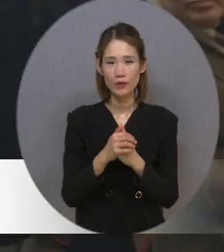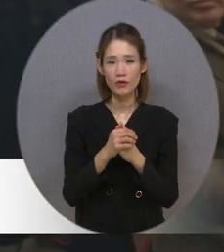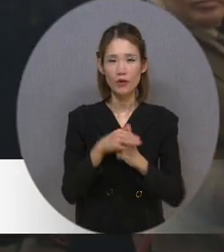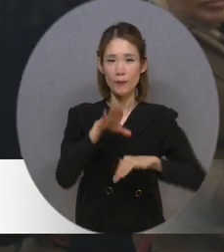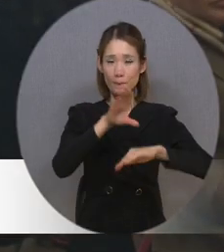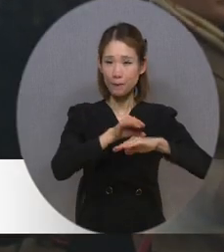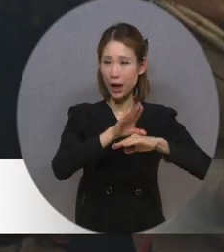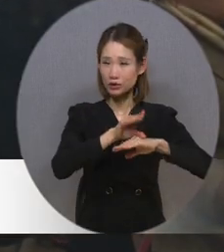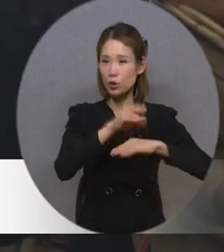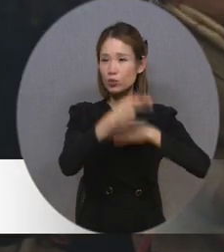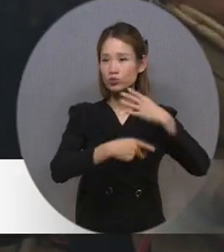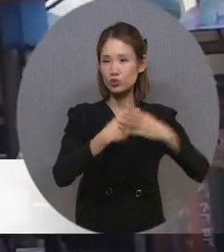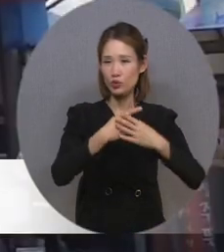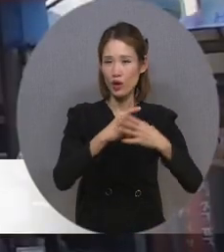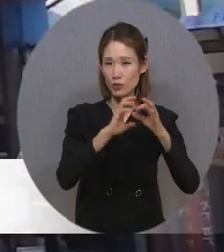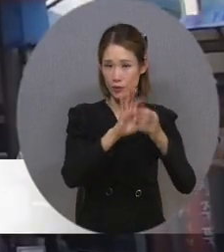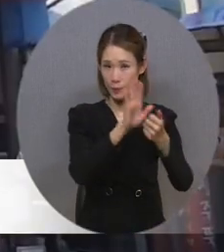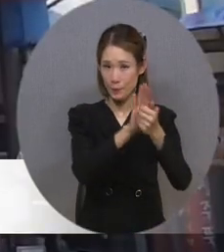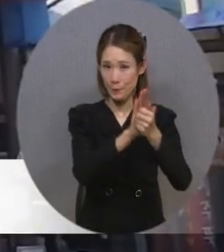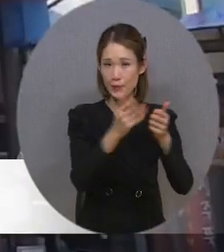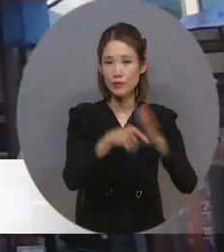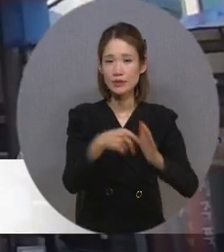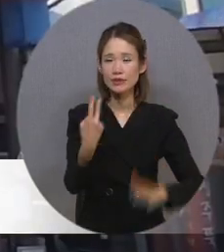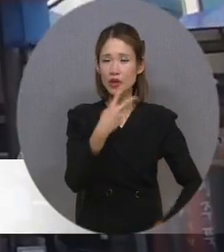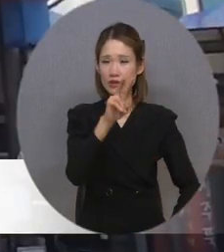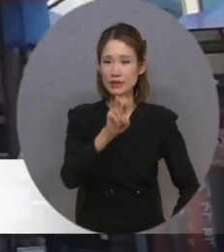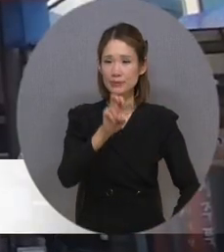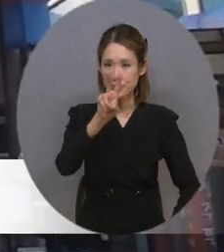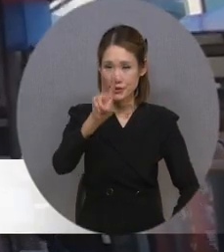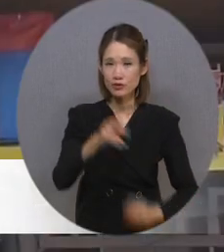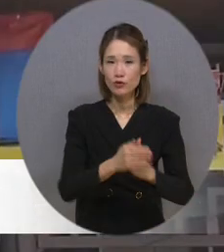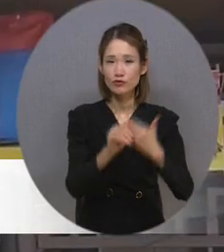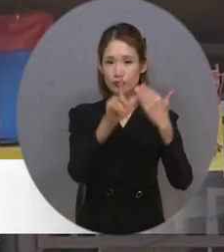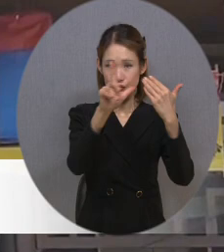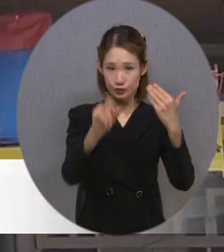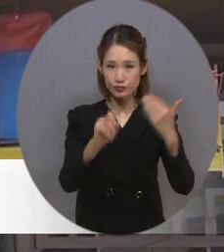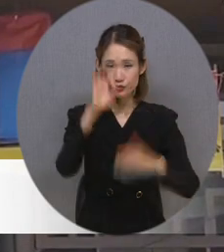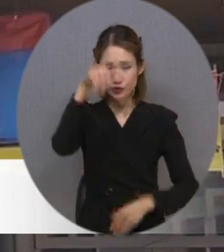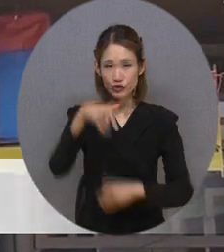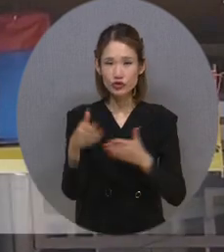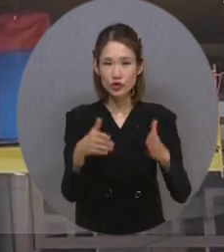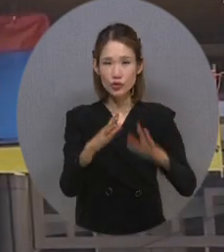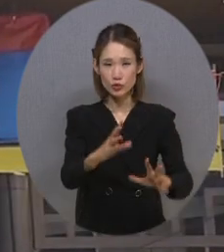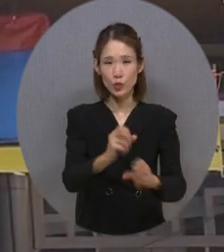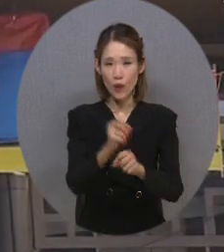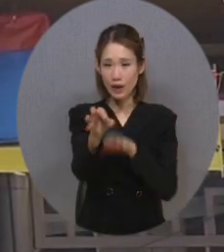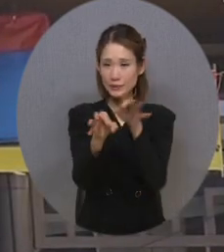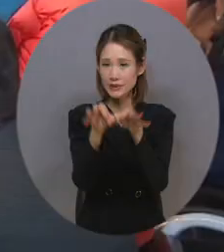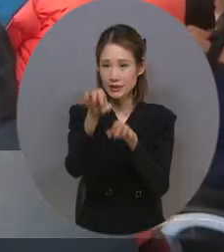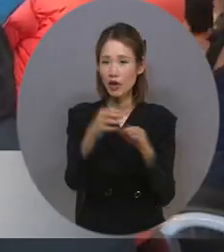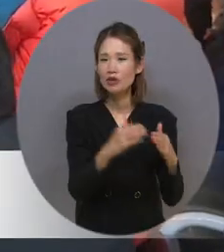방송 프로그램을 통해 돕고자 2022년 9월 육거리 종합시장으로 이전했습니다.